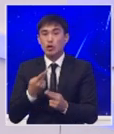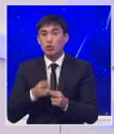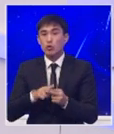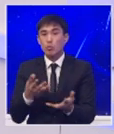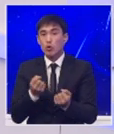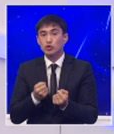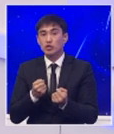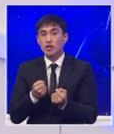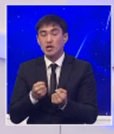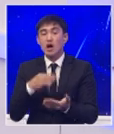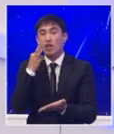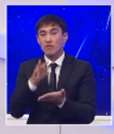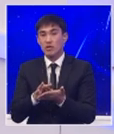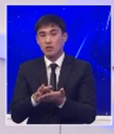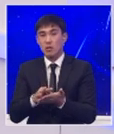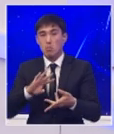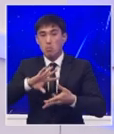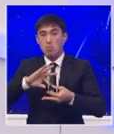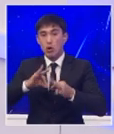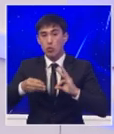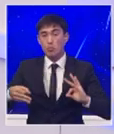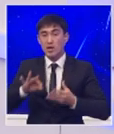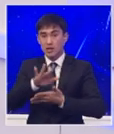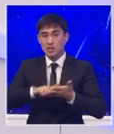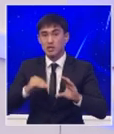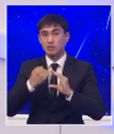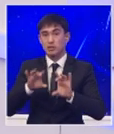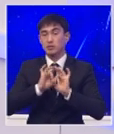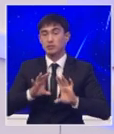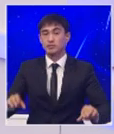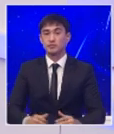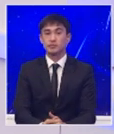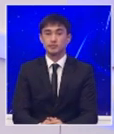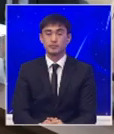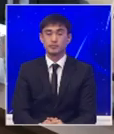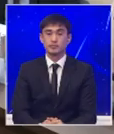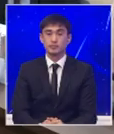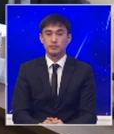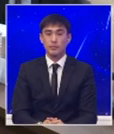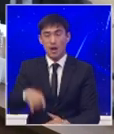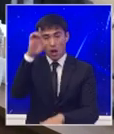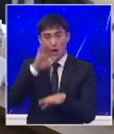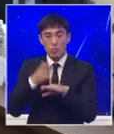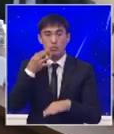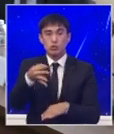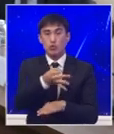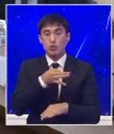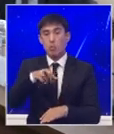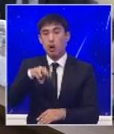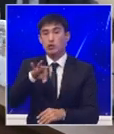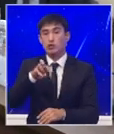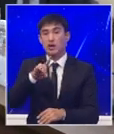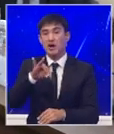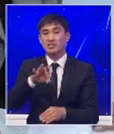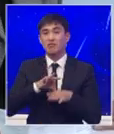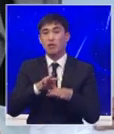которые получили развернутые ответы. Подробнее в материале нашего корреспондента. Аким Алматинской области Марат